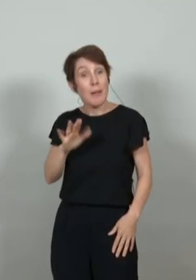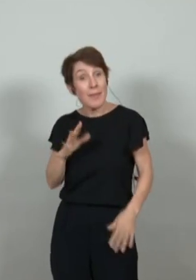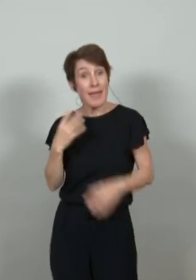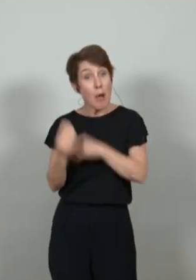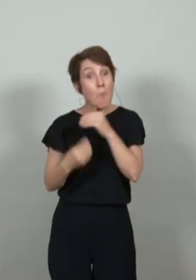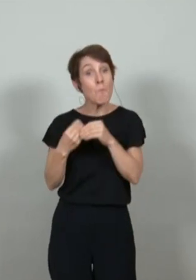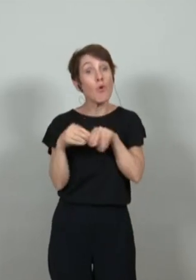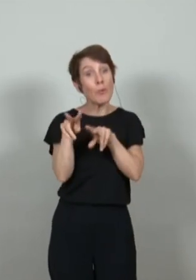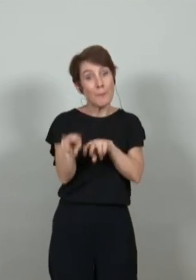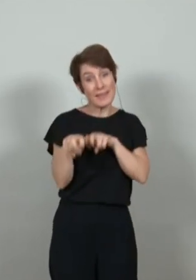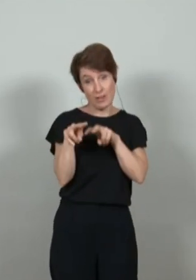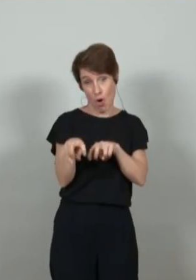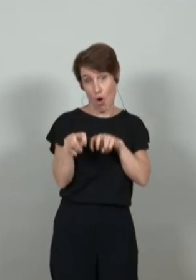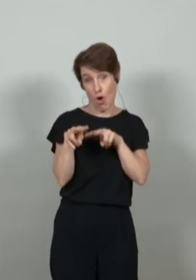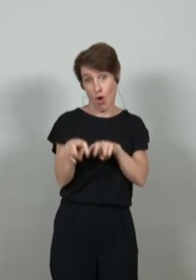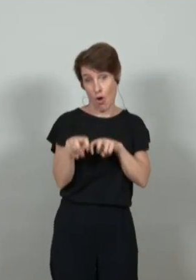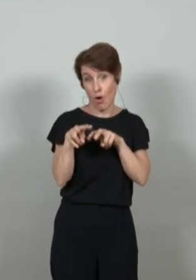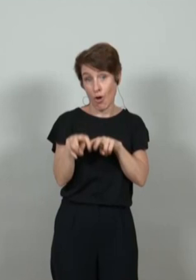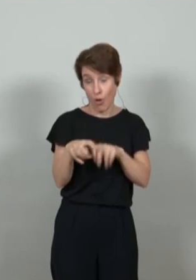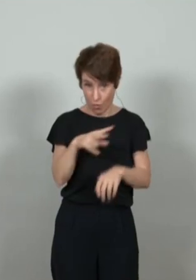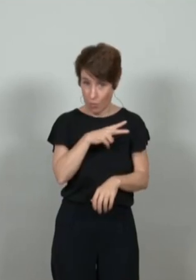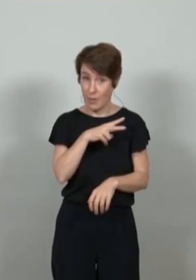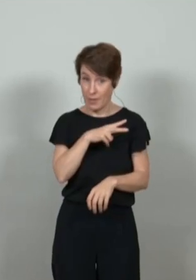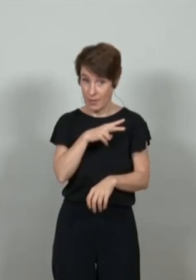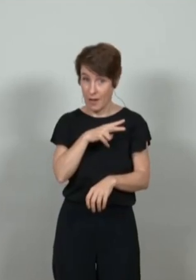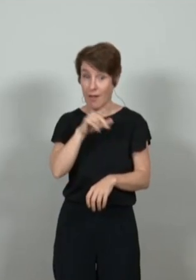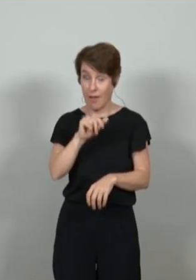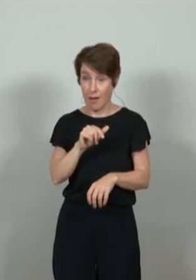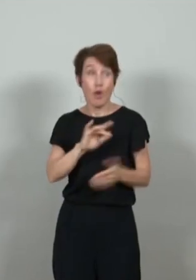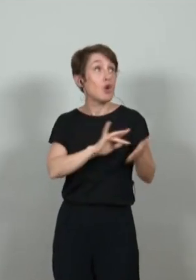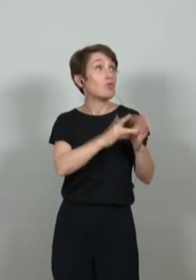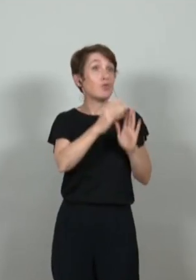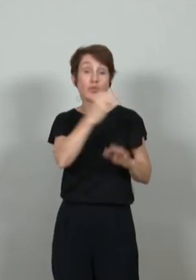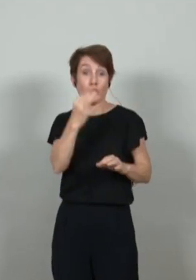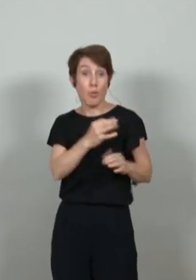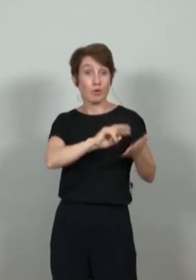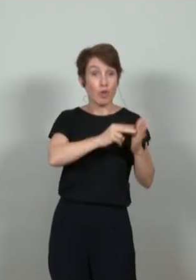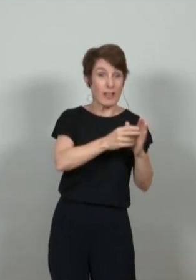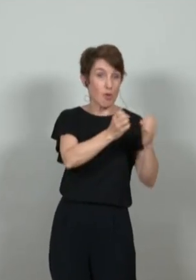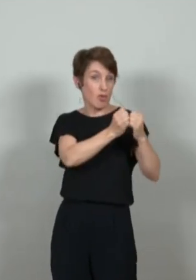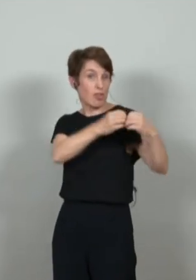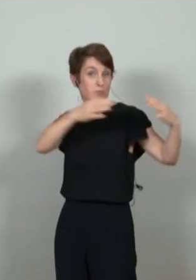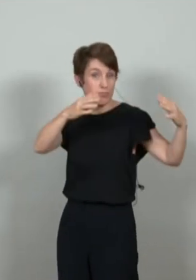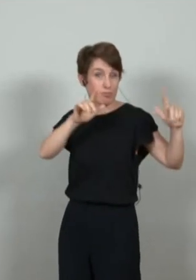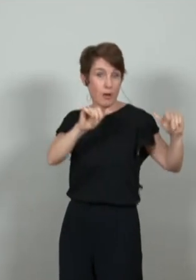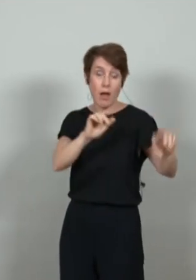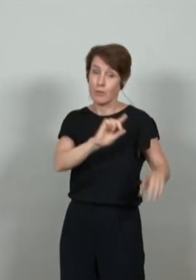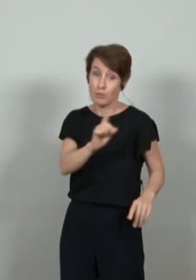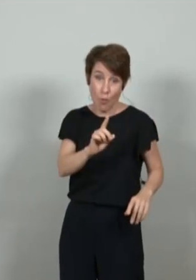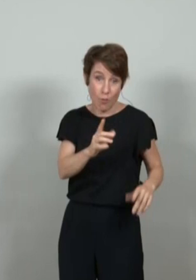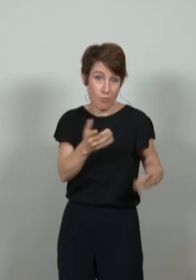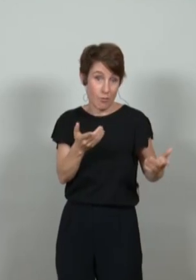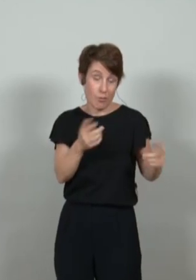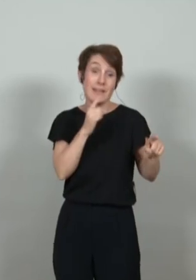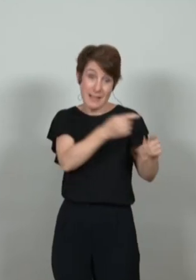il y a un monde de la paysannerie tout n'est pas dans le dans le high-tech et qui d'ailleurs connaît porte en lui-même la fin du monde paysan